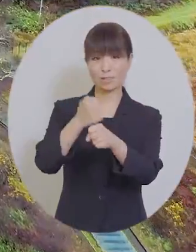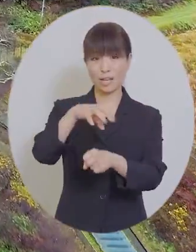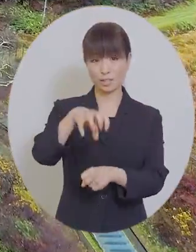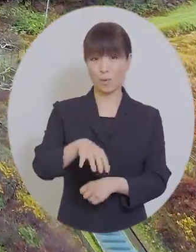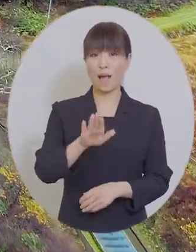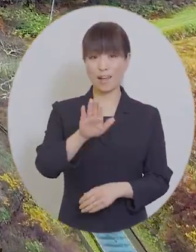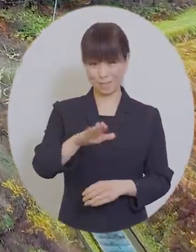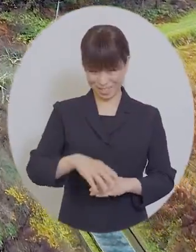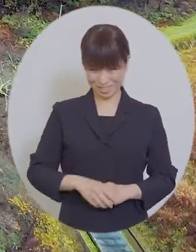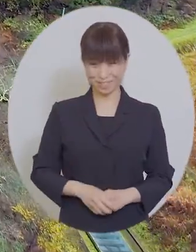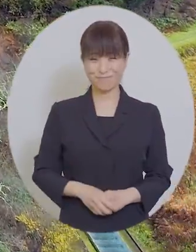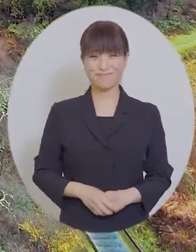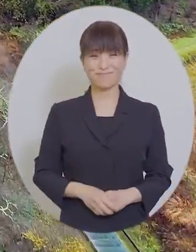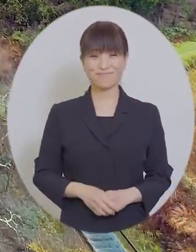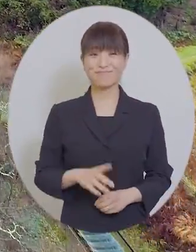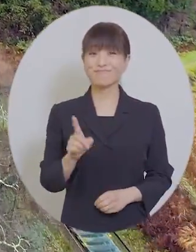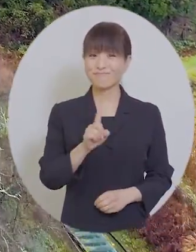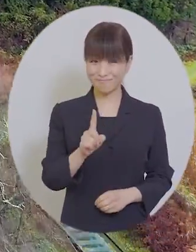ります。